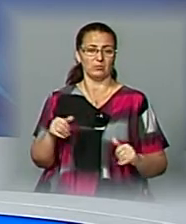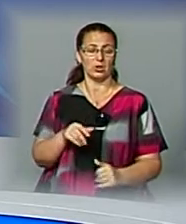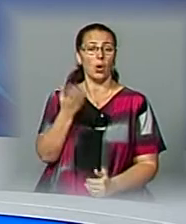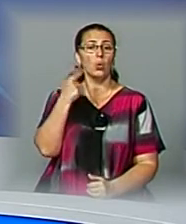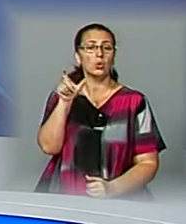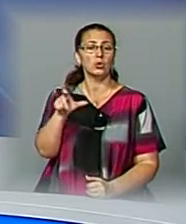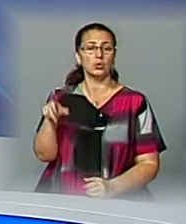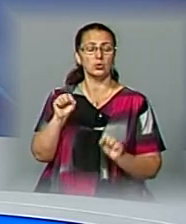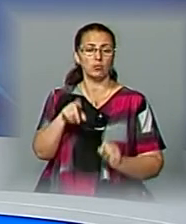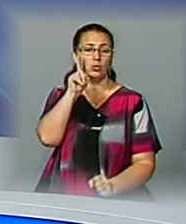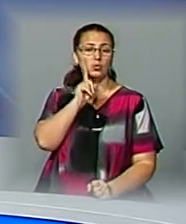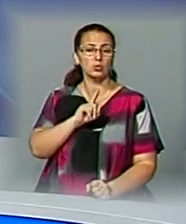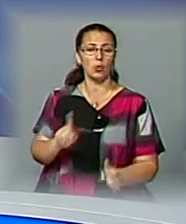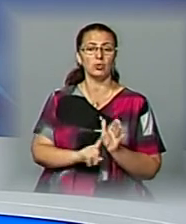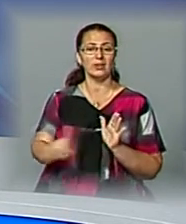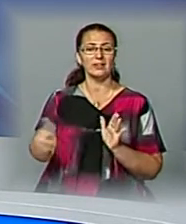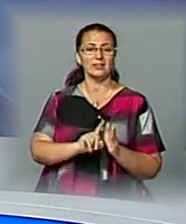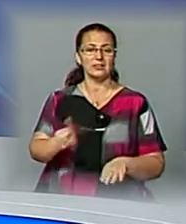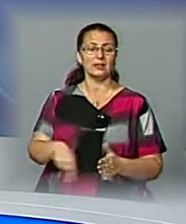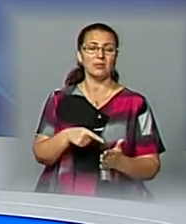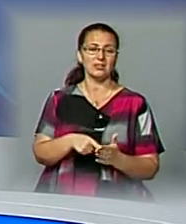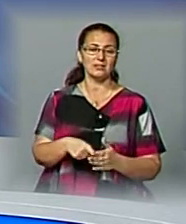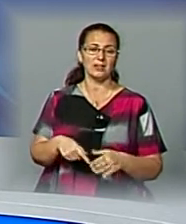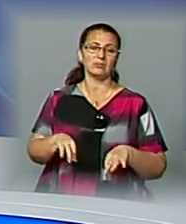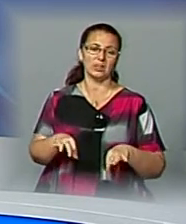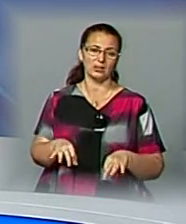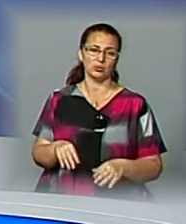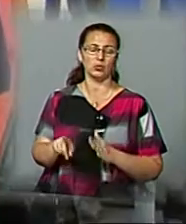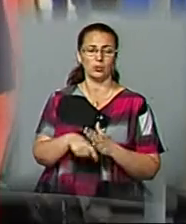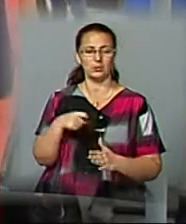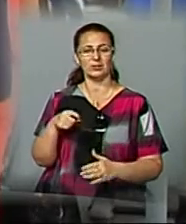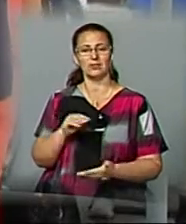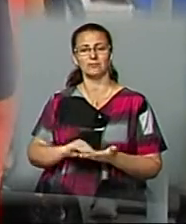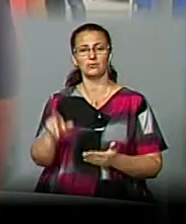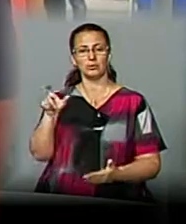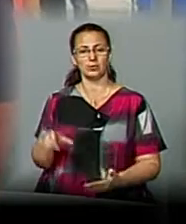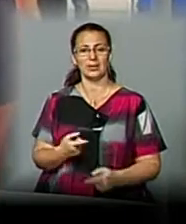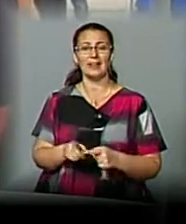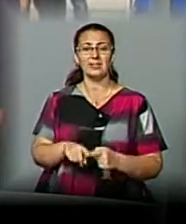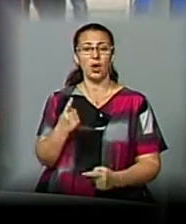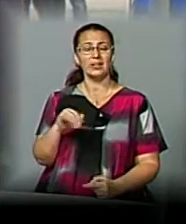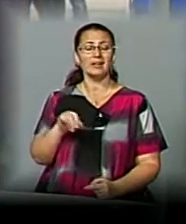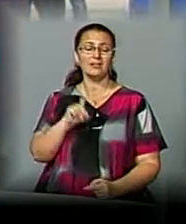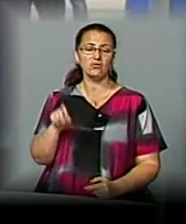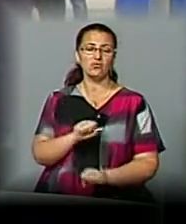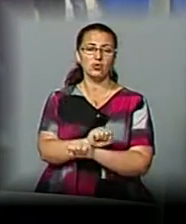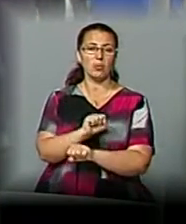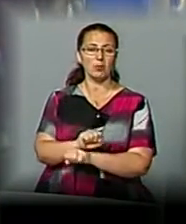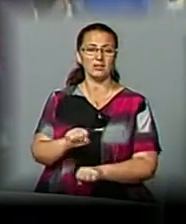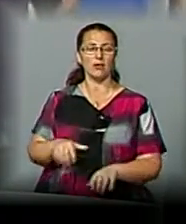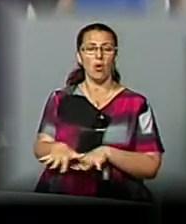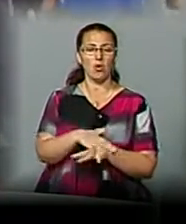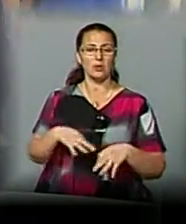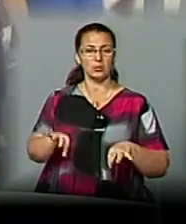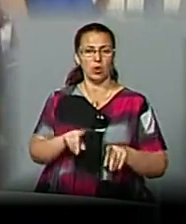зможуть з комфортом їздити міським транспортом, дізнавались наші кореспонденти. Ось це одна з зупинок громадського транспорту. Щоб сісти